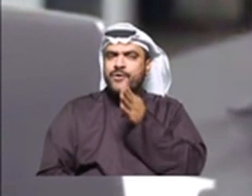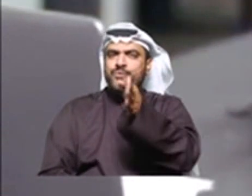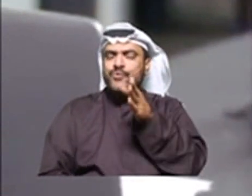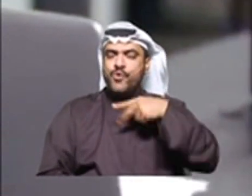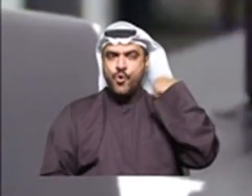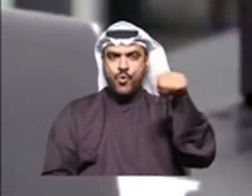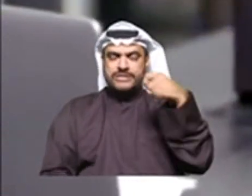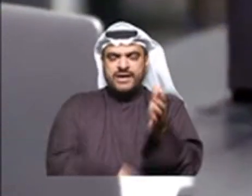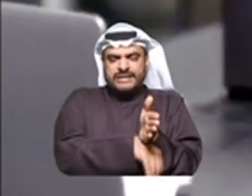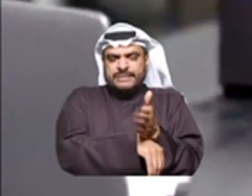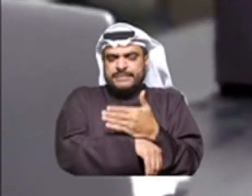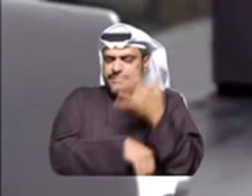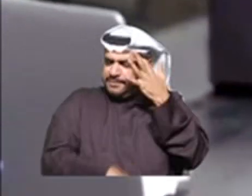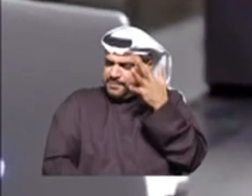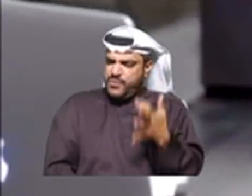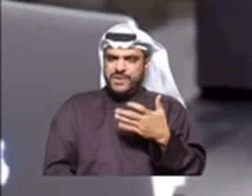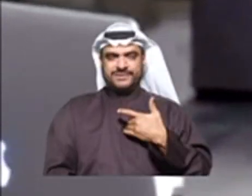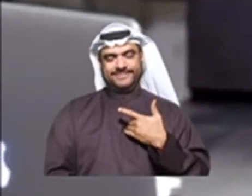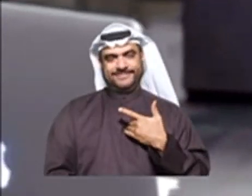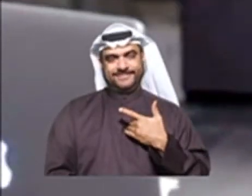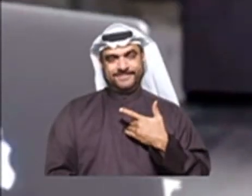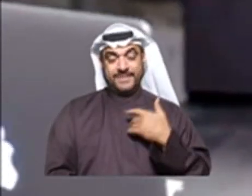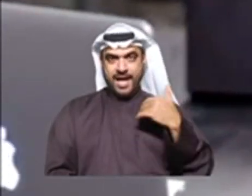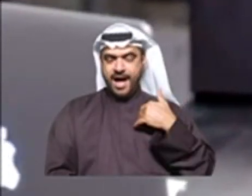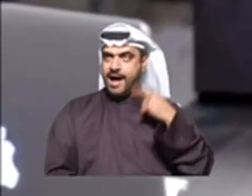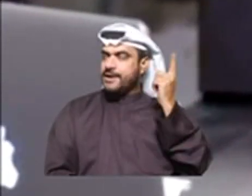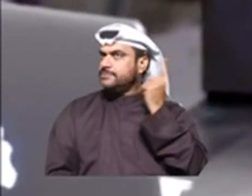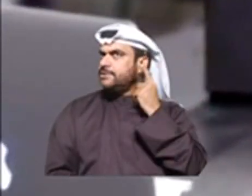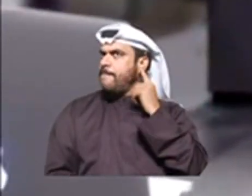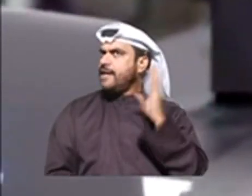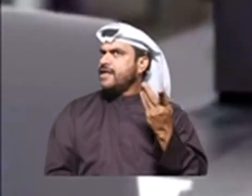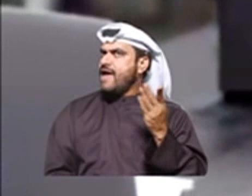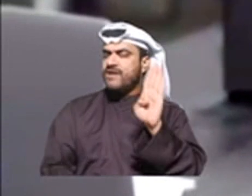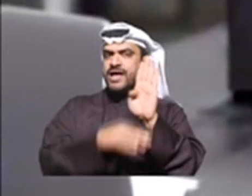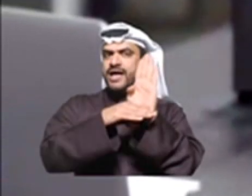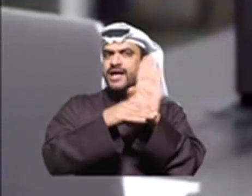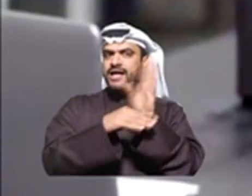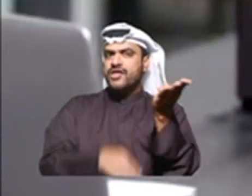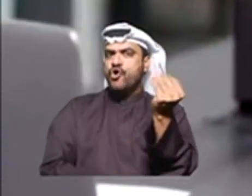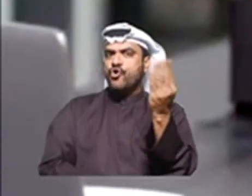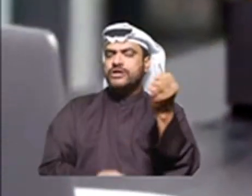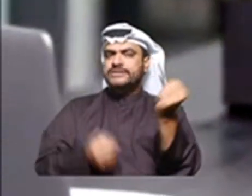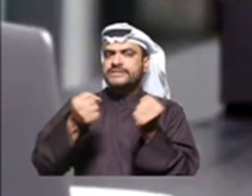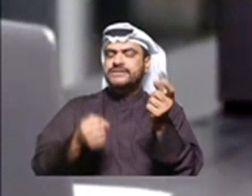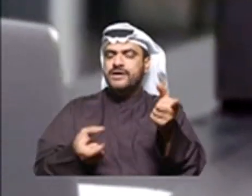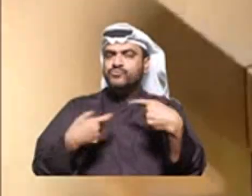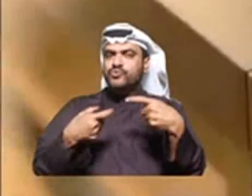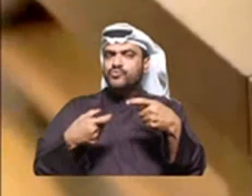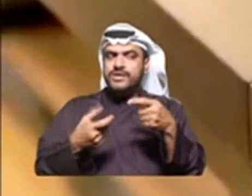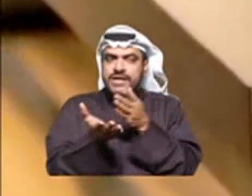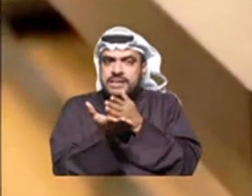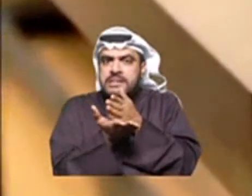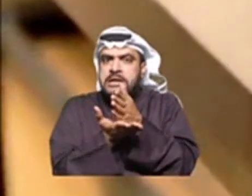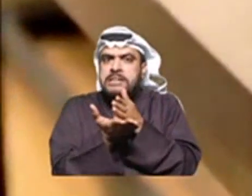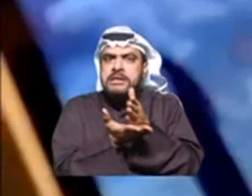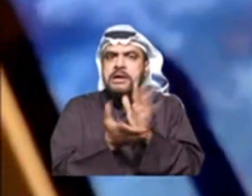كانت دائما تمثل حاجز قدام أي مبادر. فلما سمعت عن الرخصة الإلكترونية بطلت اللابتوب وأنا في البيت، اتبعت الخطوات